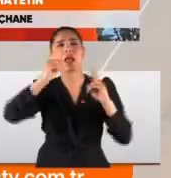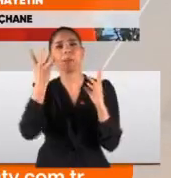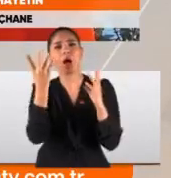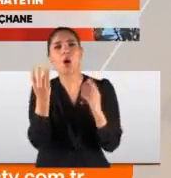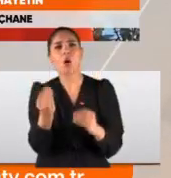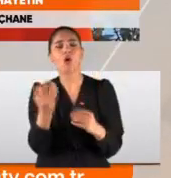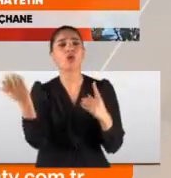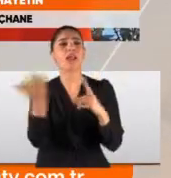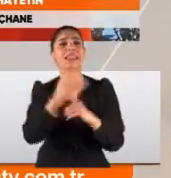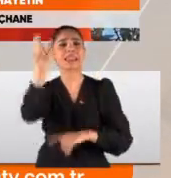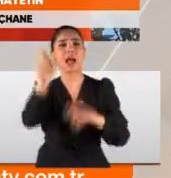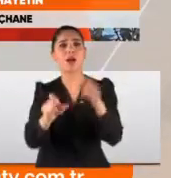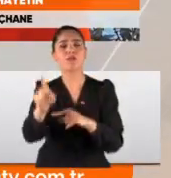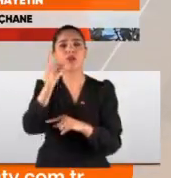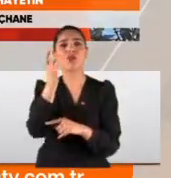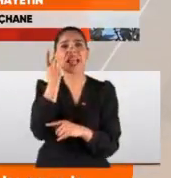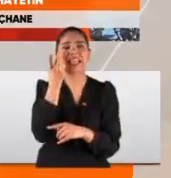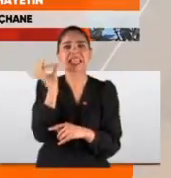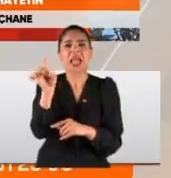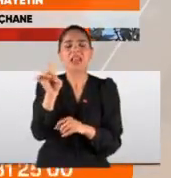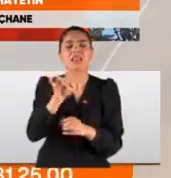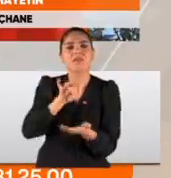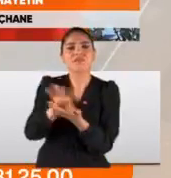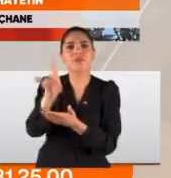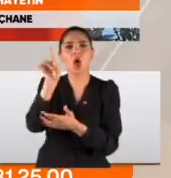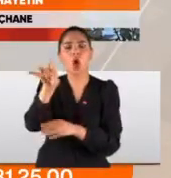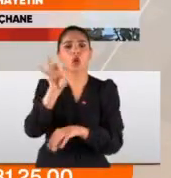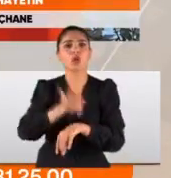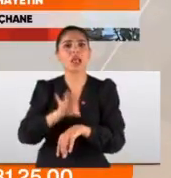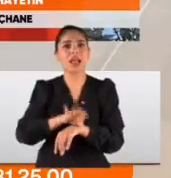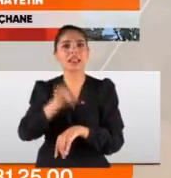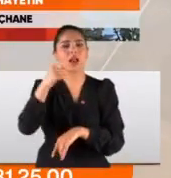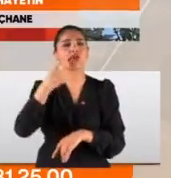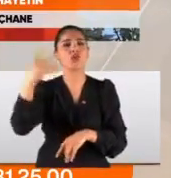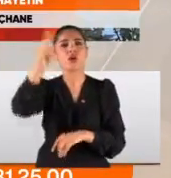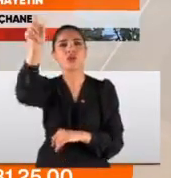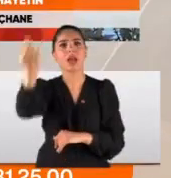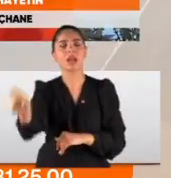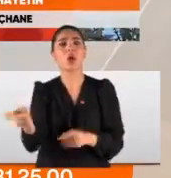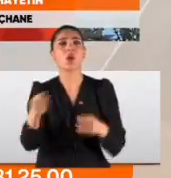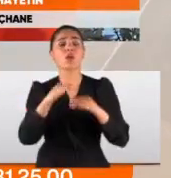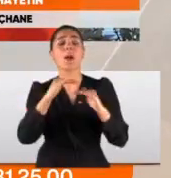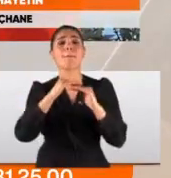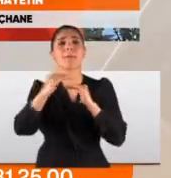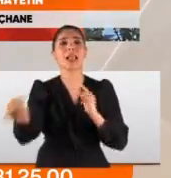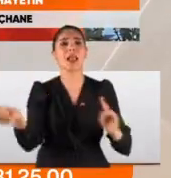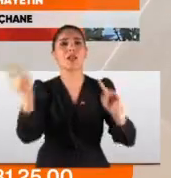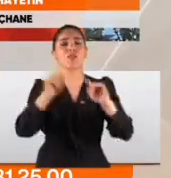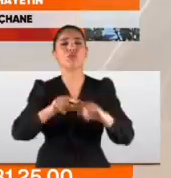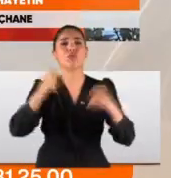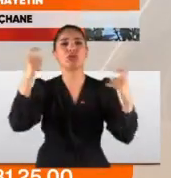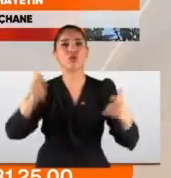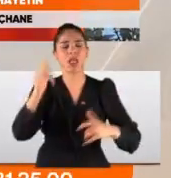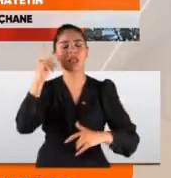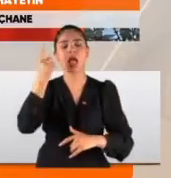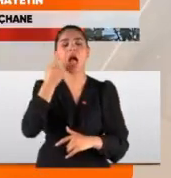kavuştuğu, darbecilerin artık net bir şekilde püskürtüldüğü saatlerde Cumhurbaşkanı Erdoğan'ın milletle buluştuğu noktada